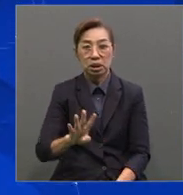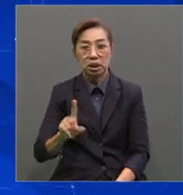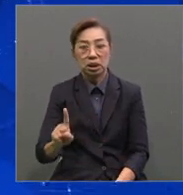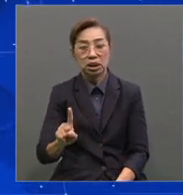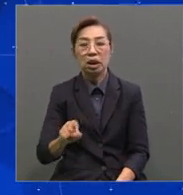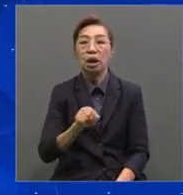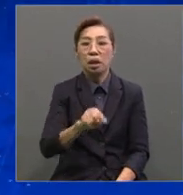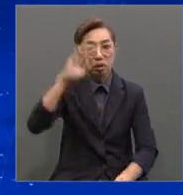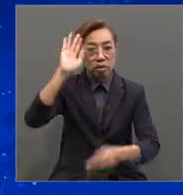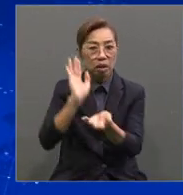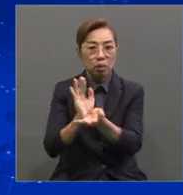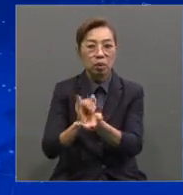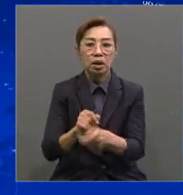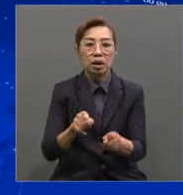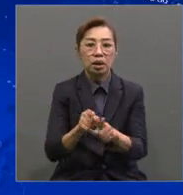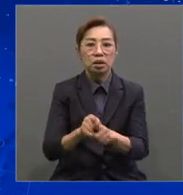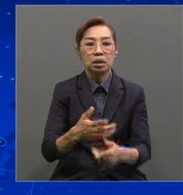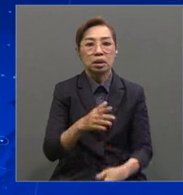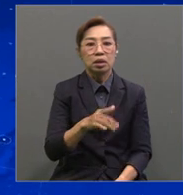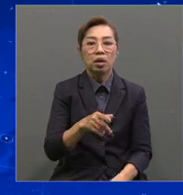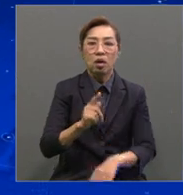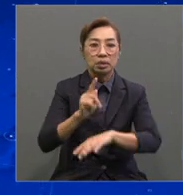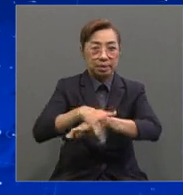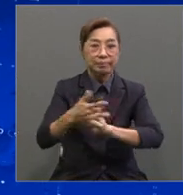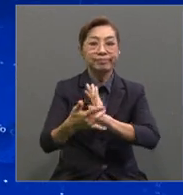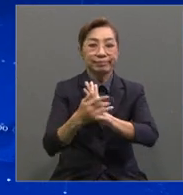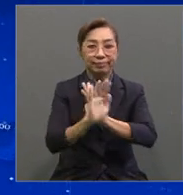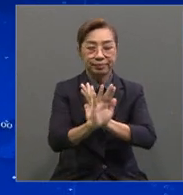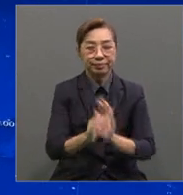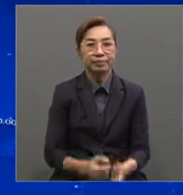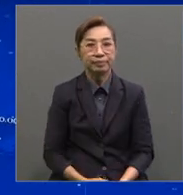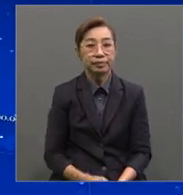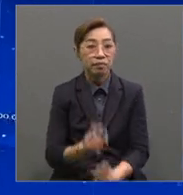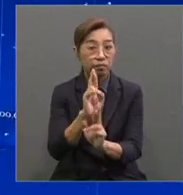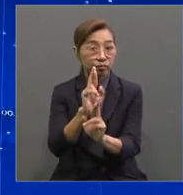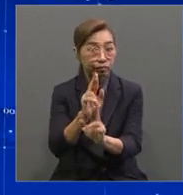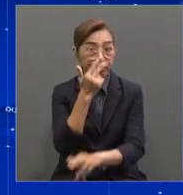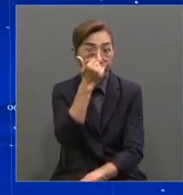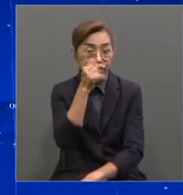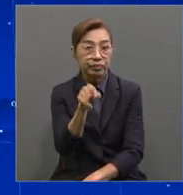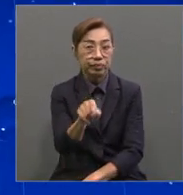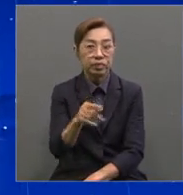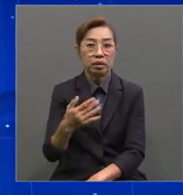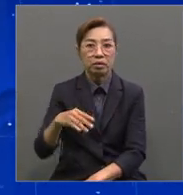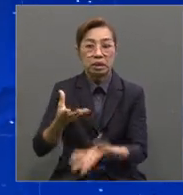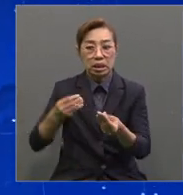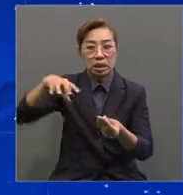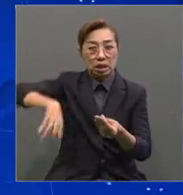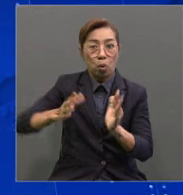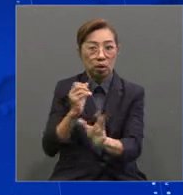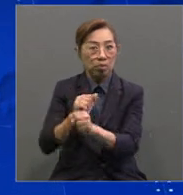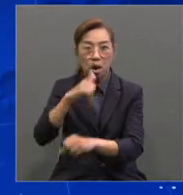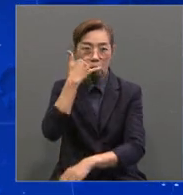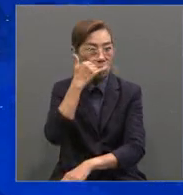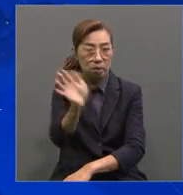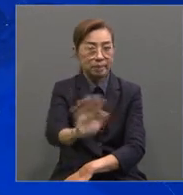ของกองบัญชาการตำรวจสืบสวนสอบสวนอาชยกรรมทางเทคโนโลยีนั่นเองค่ะระวังนะคะเจ้าหน้าที่ไม่โทรไปหาพี่น้องประชาชน